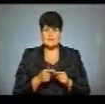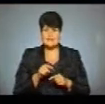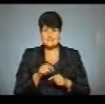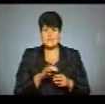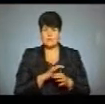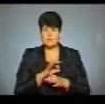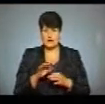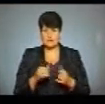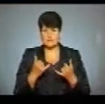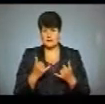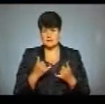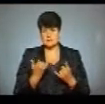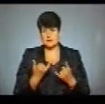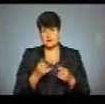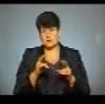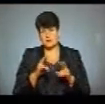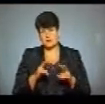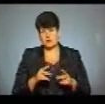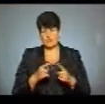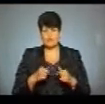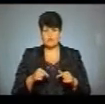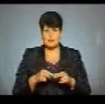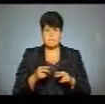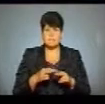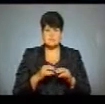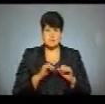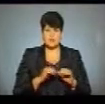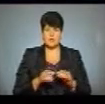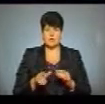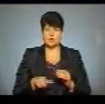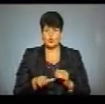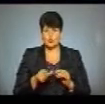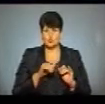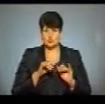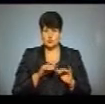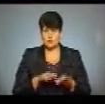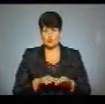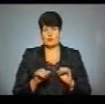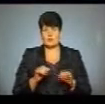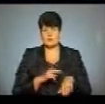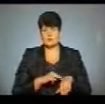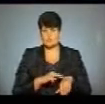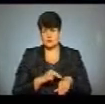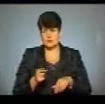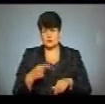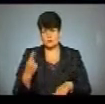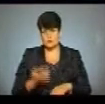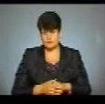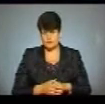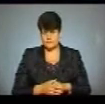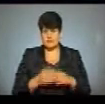проект наразі на стадії розгляду у відділі безпеки дорожнього руху управління патрульної поліції Тернопільської області.